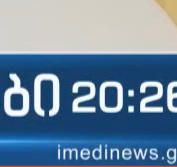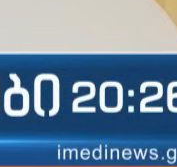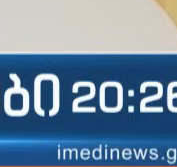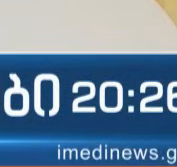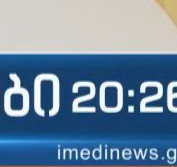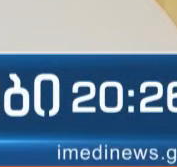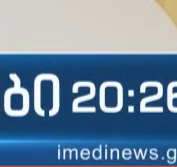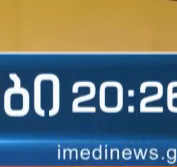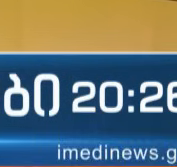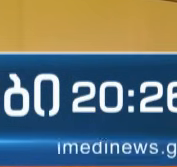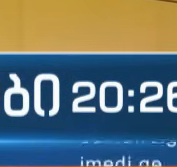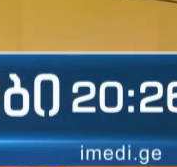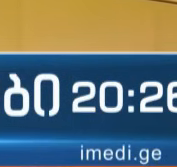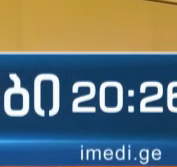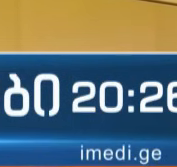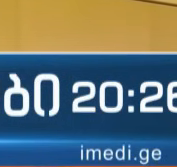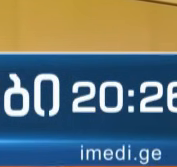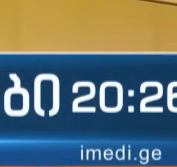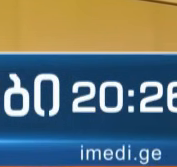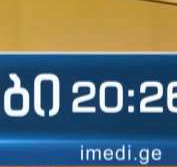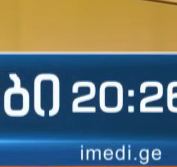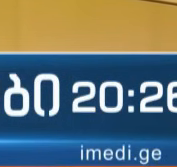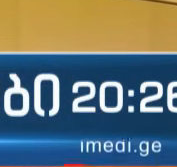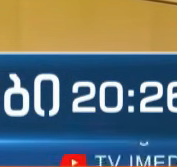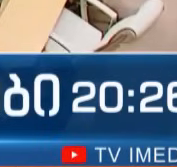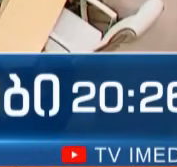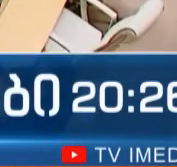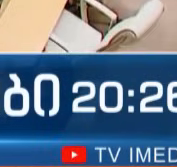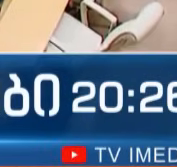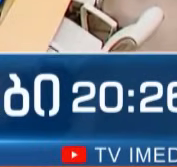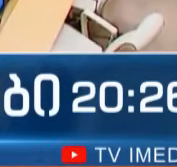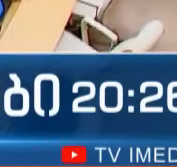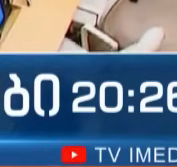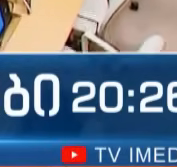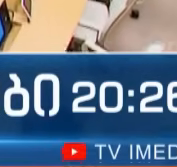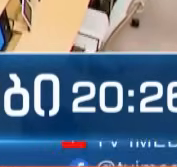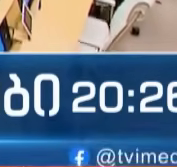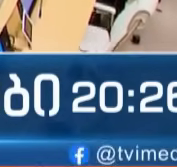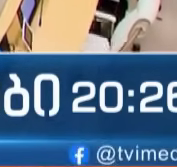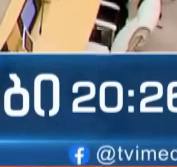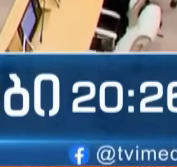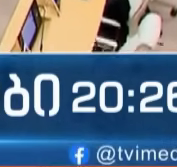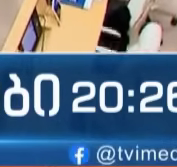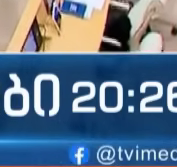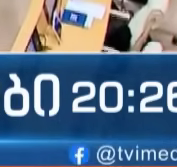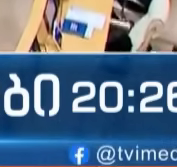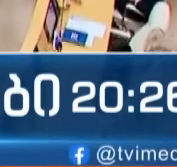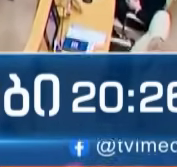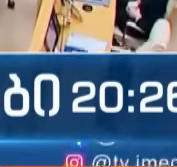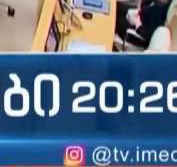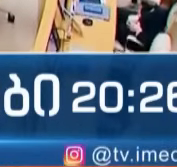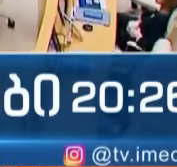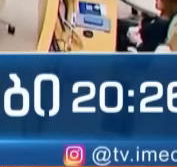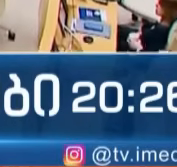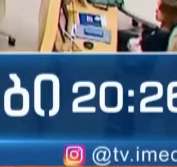ლოიალობა კორუფციის მიმართ არ იქნება ეს მომავალი პრემიერის დაპირება. კობახიძე ამბობს, რომ მისთვის ნებისმიერი ტიპის კორუფცია მიუღებელია.